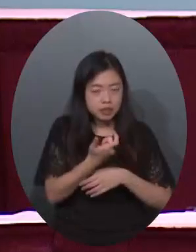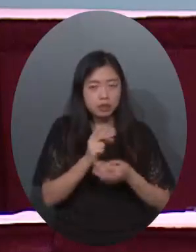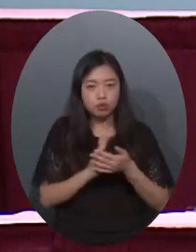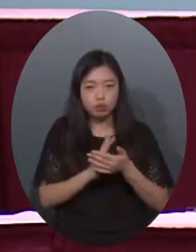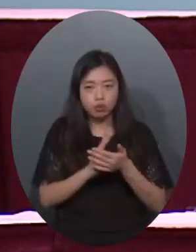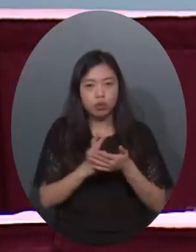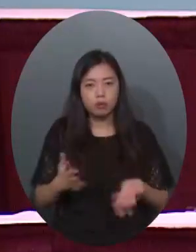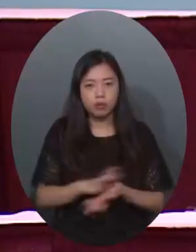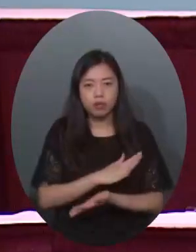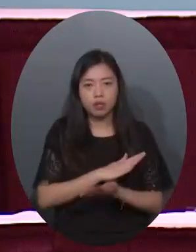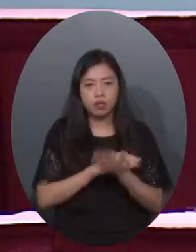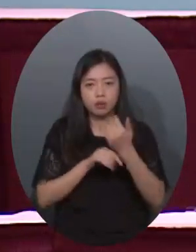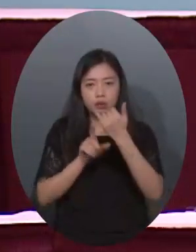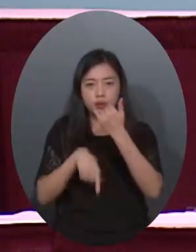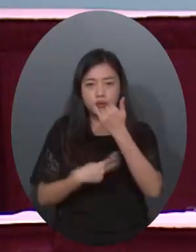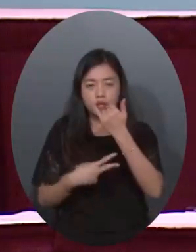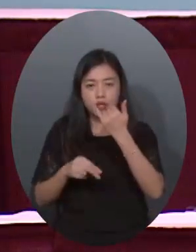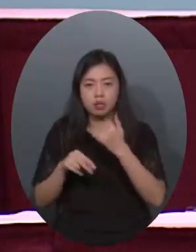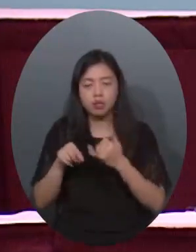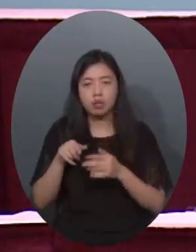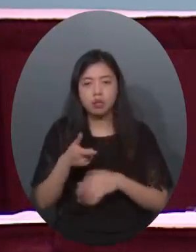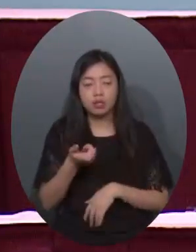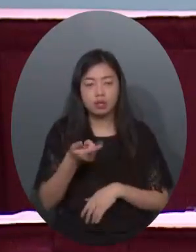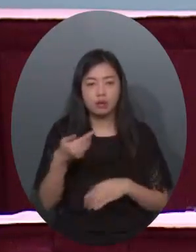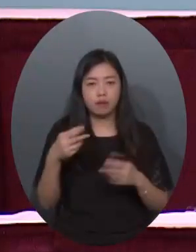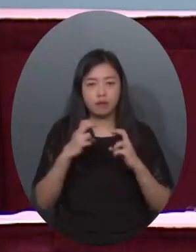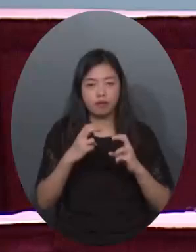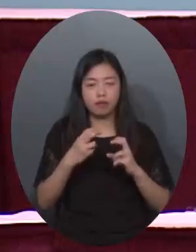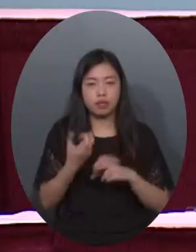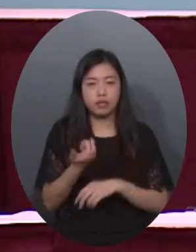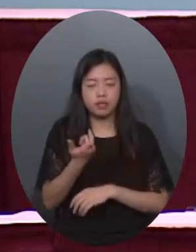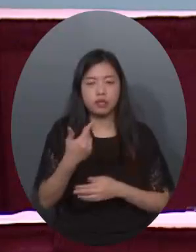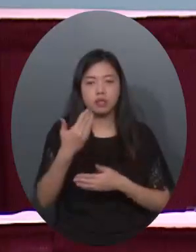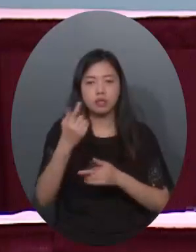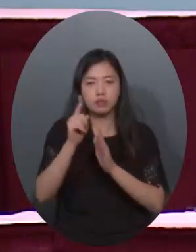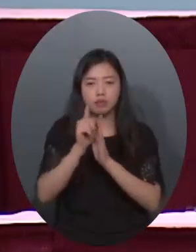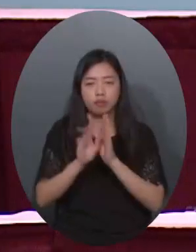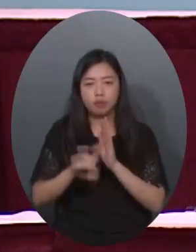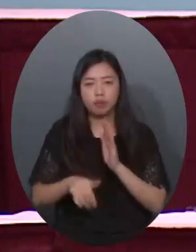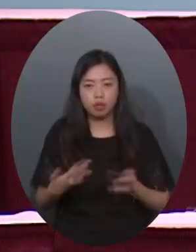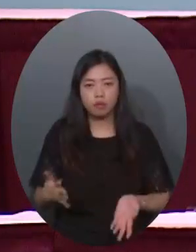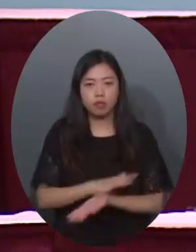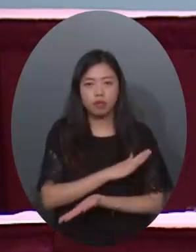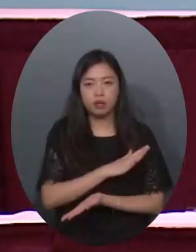年6月27日起下調票價，並於今年